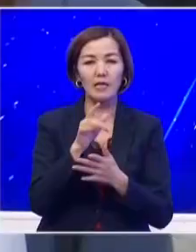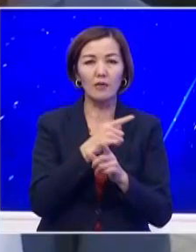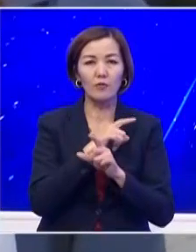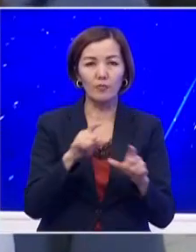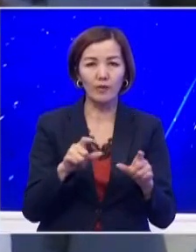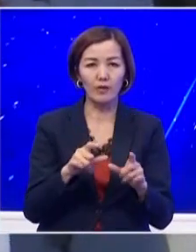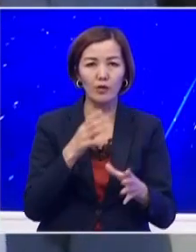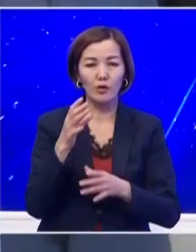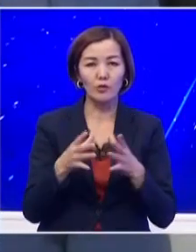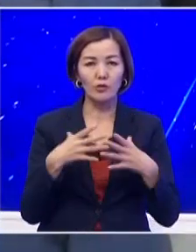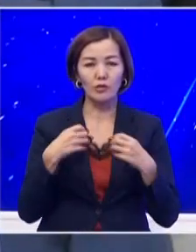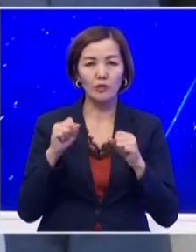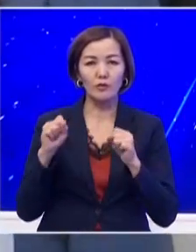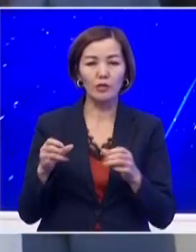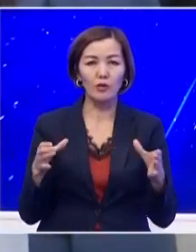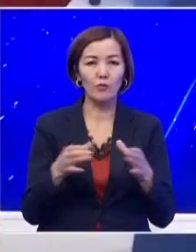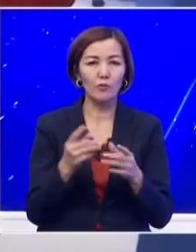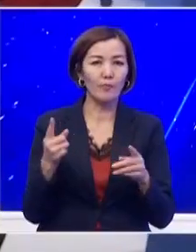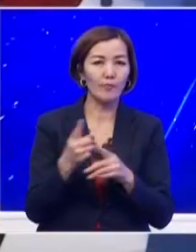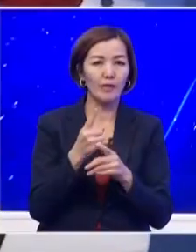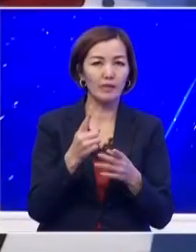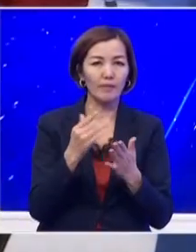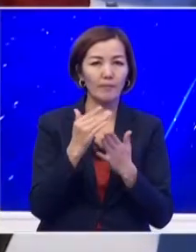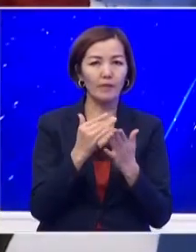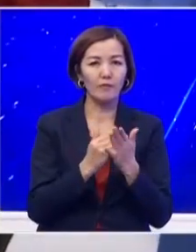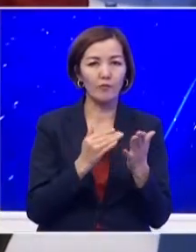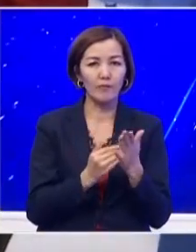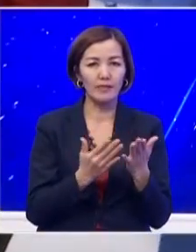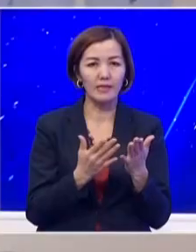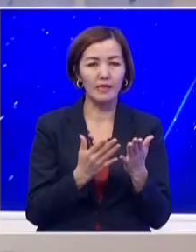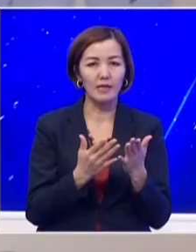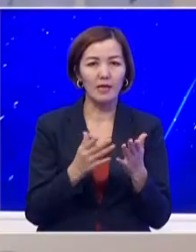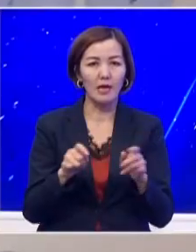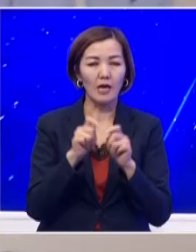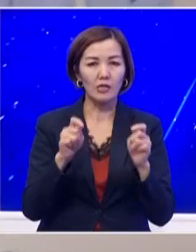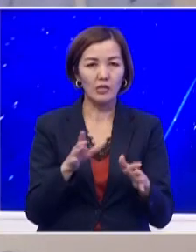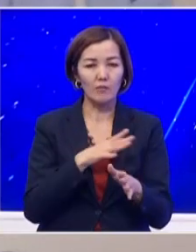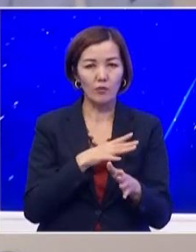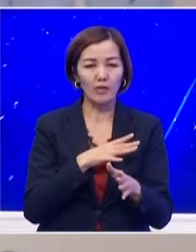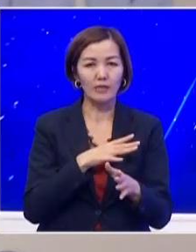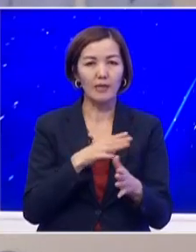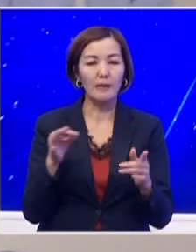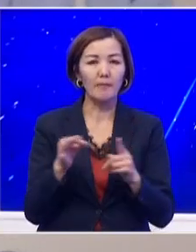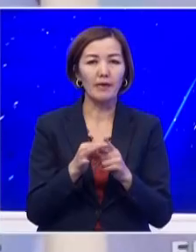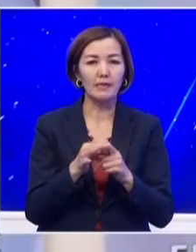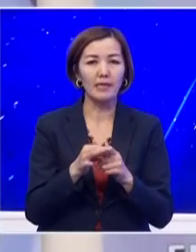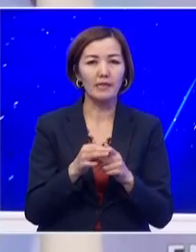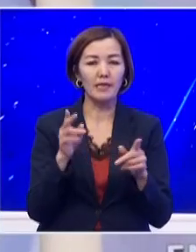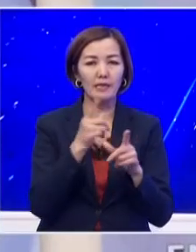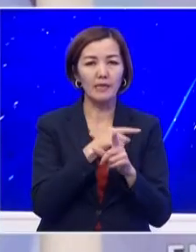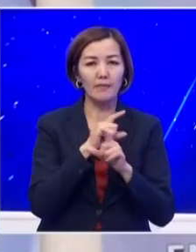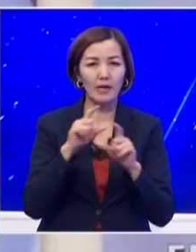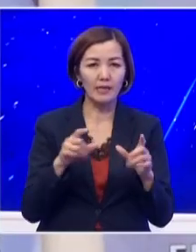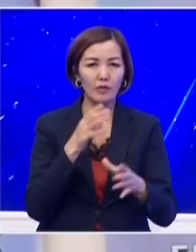ауруханасында дүниежүзілік денсаулық сақтау ұйымының тұңғыш платформасы, яғни демонстрациялық алаң ашылды. Ондағы мақсат аталған